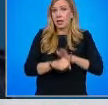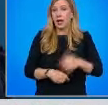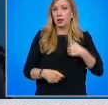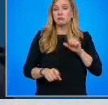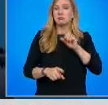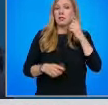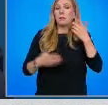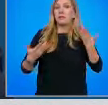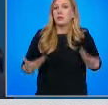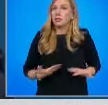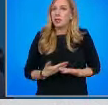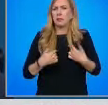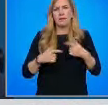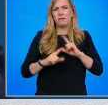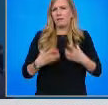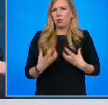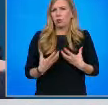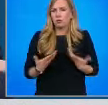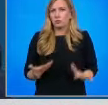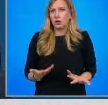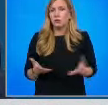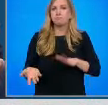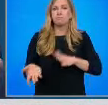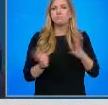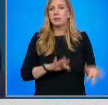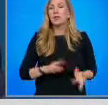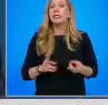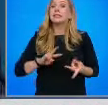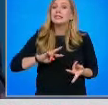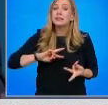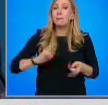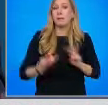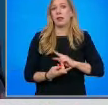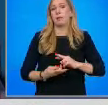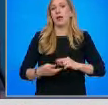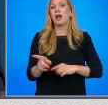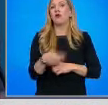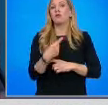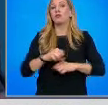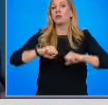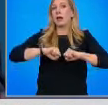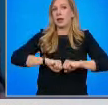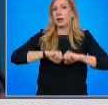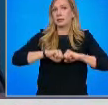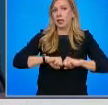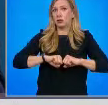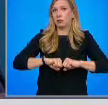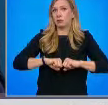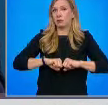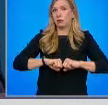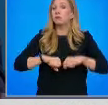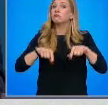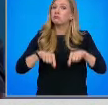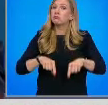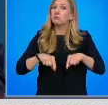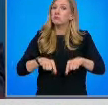какви са интересите и не ме вълнува за това нещо, сменяме ръководството на Александровска болница и от днес назначавам